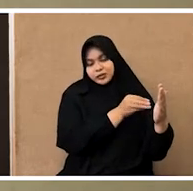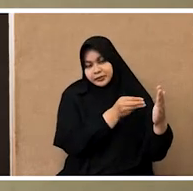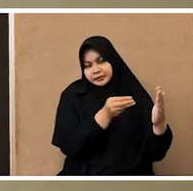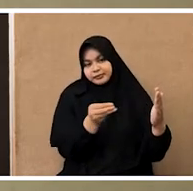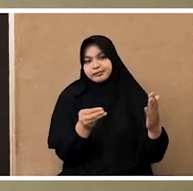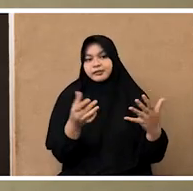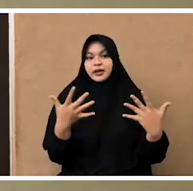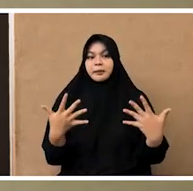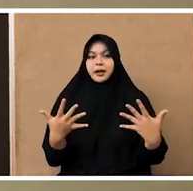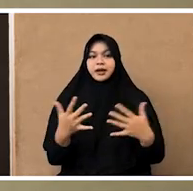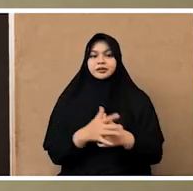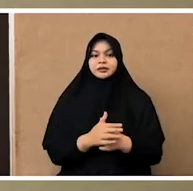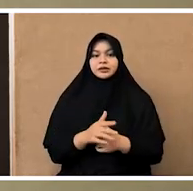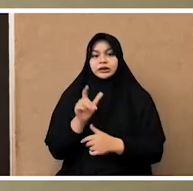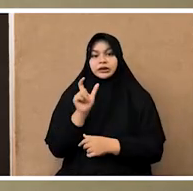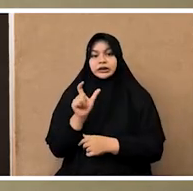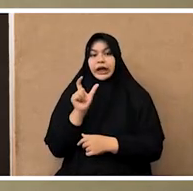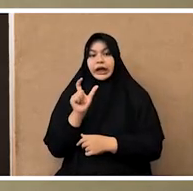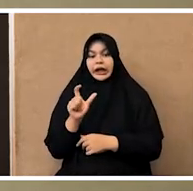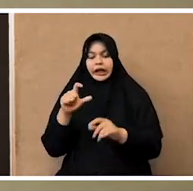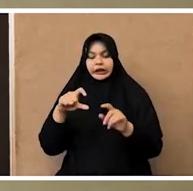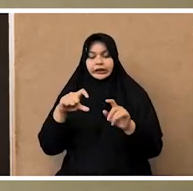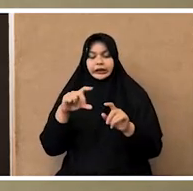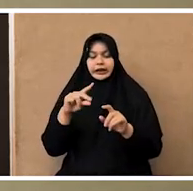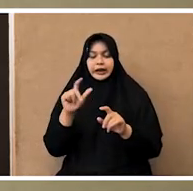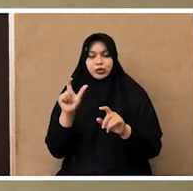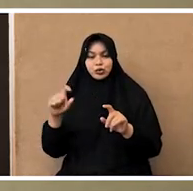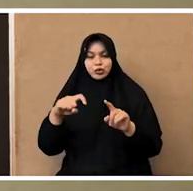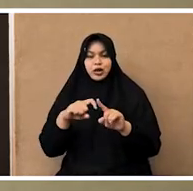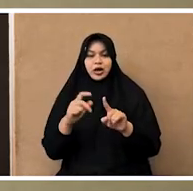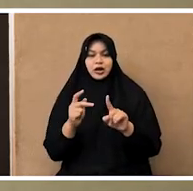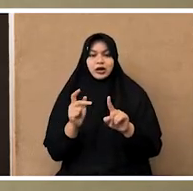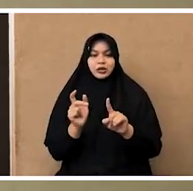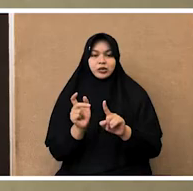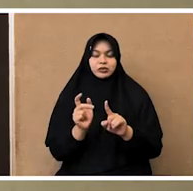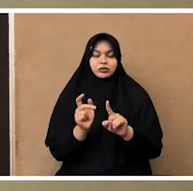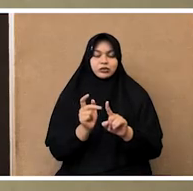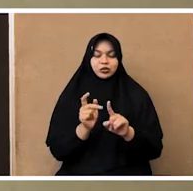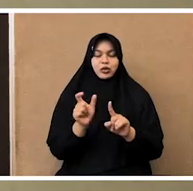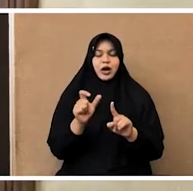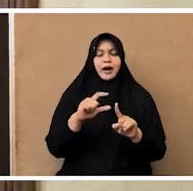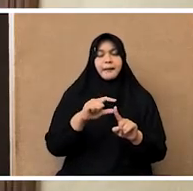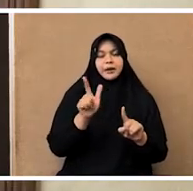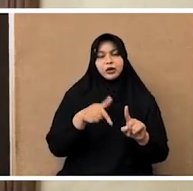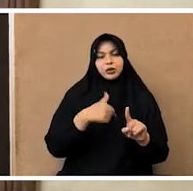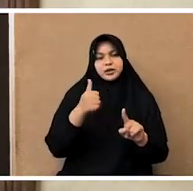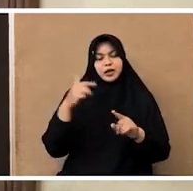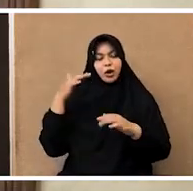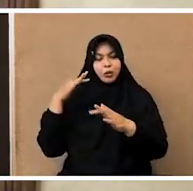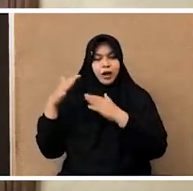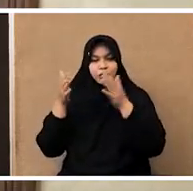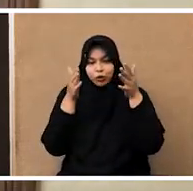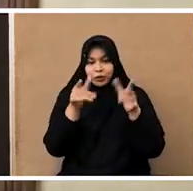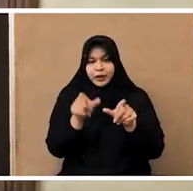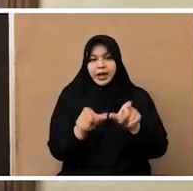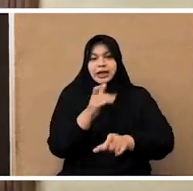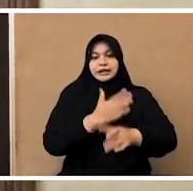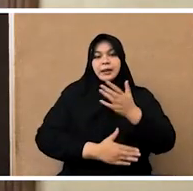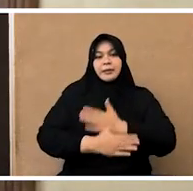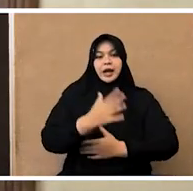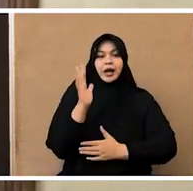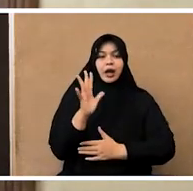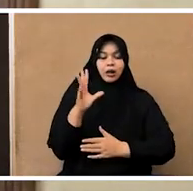Bagaimana kemudian Raka waktu itu akomodatif bagi kawan-kawan penyandang disabilitas kalau dalam proses